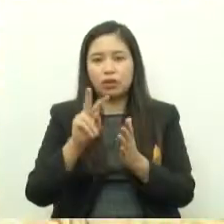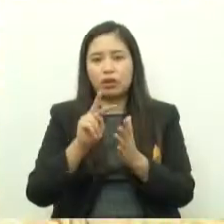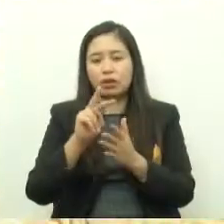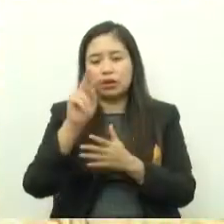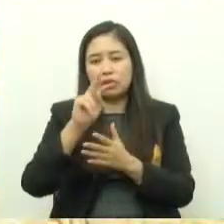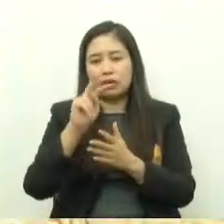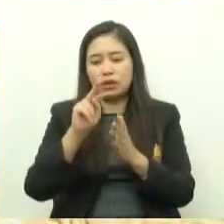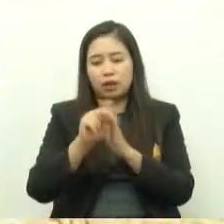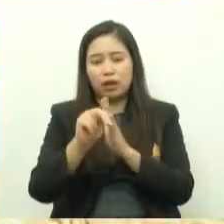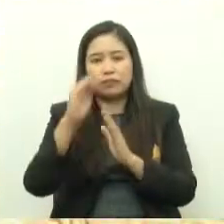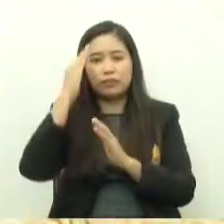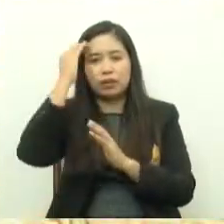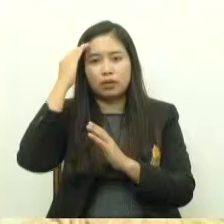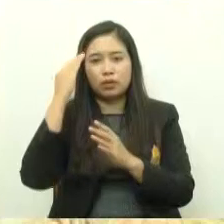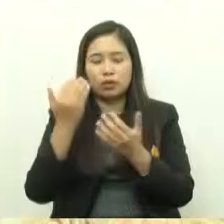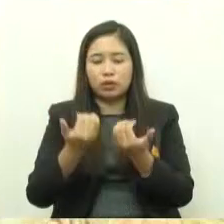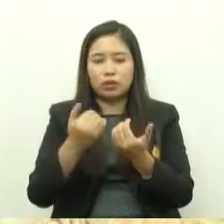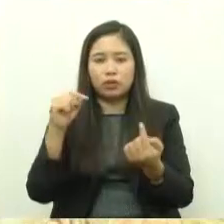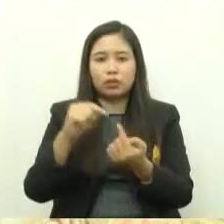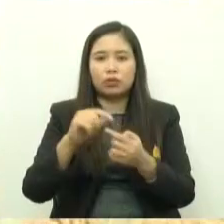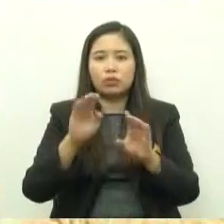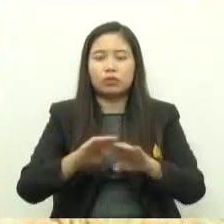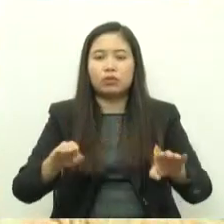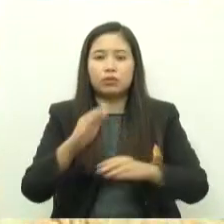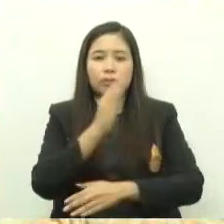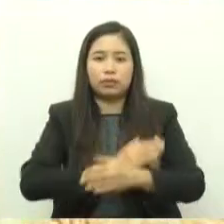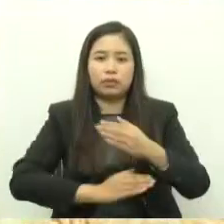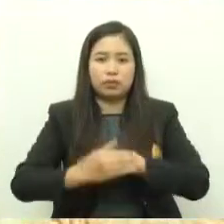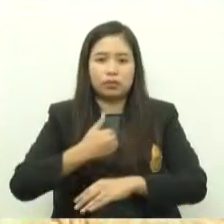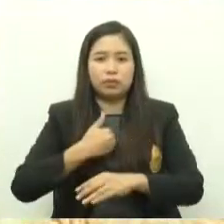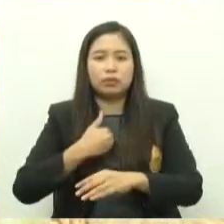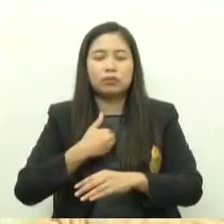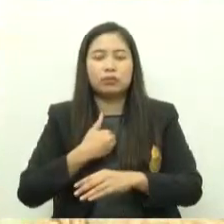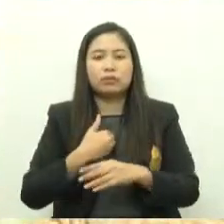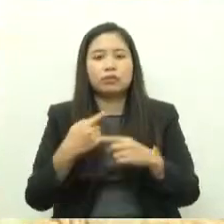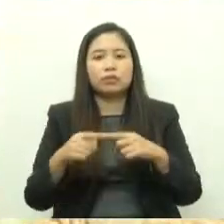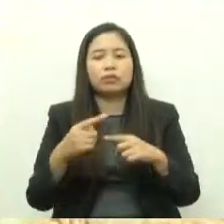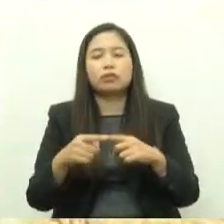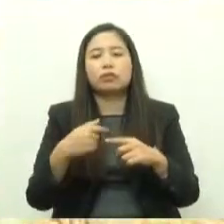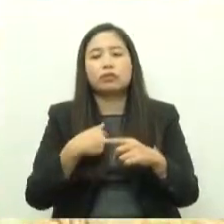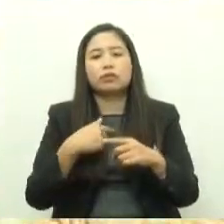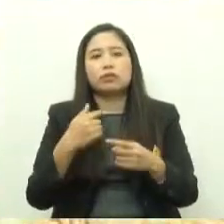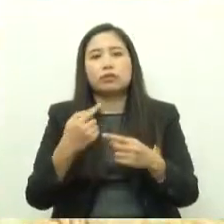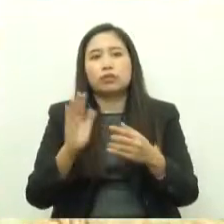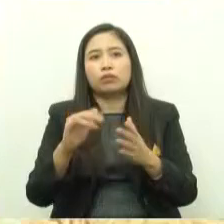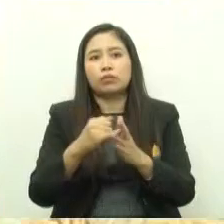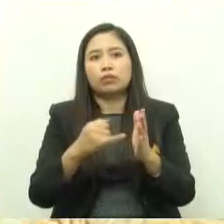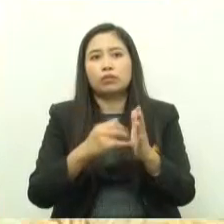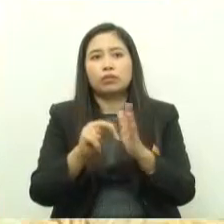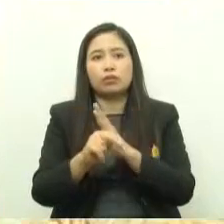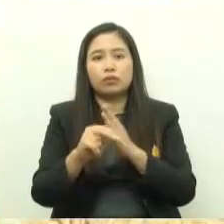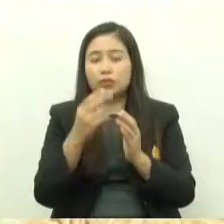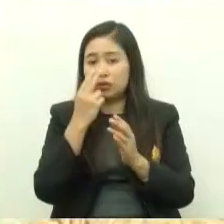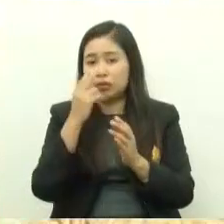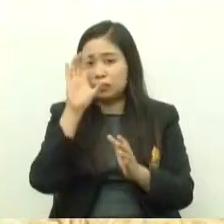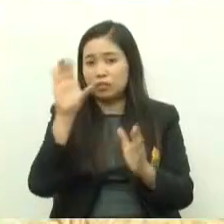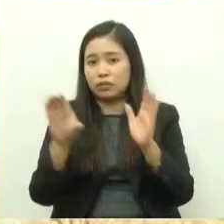ว่าตอนนี้เรามีผลิตภัณฑ์ของเด็กศึกษาพิเศษอยู่ไม่ว่าจะเป็นตุ๊กตาเปอร์มาชอยู่ด้านหน้านะครับหรือแม้กระทั่งรูป